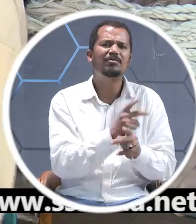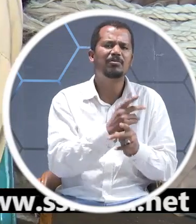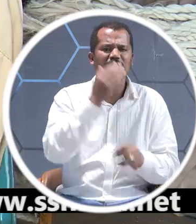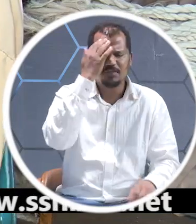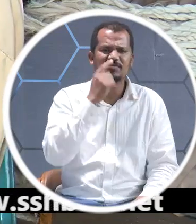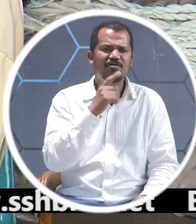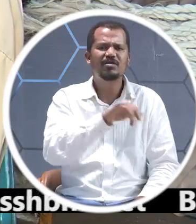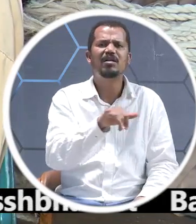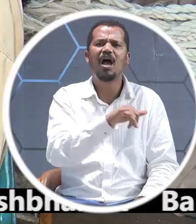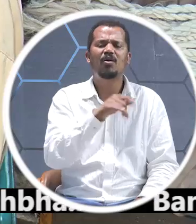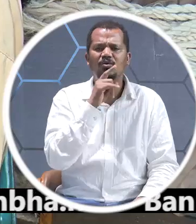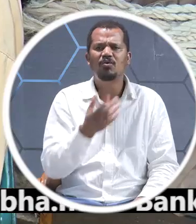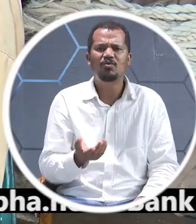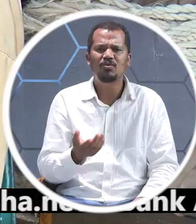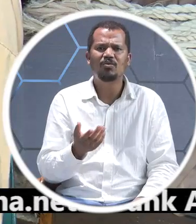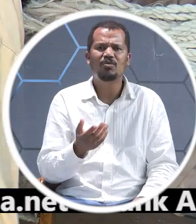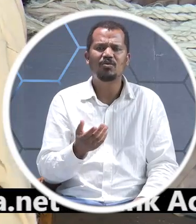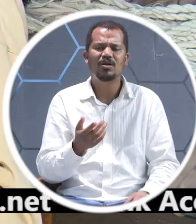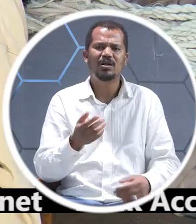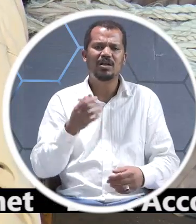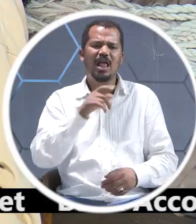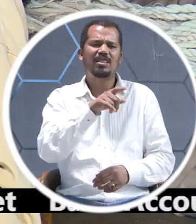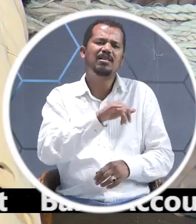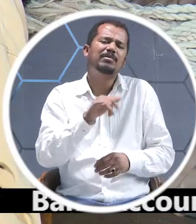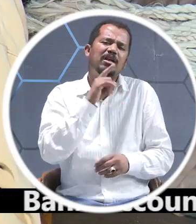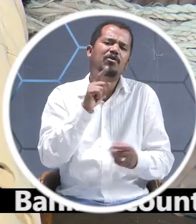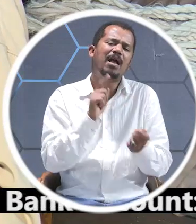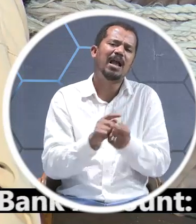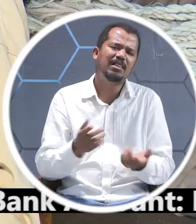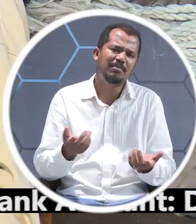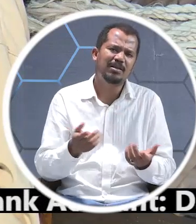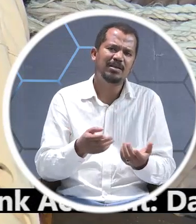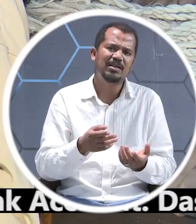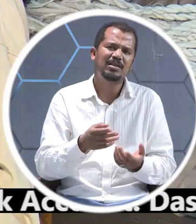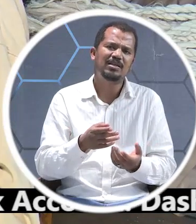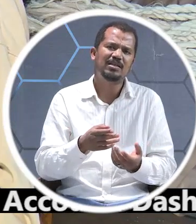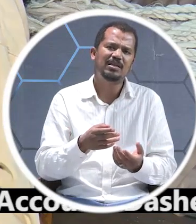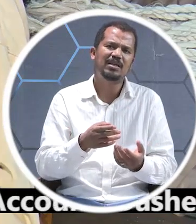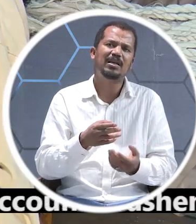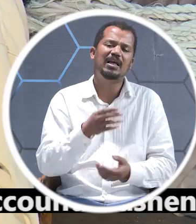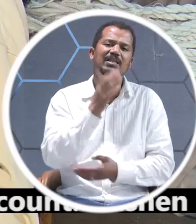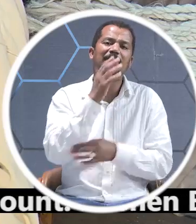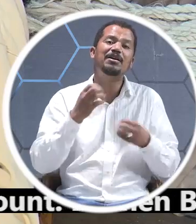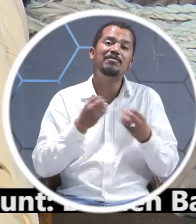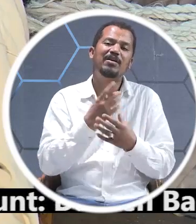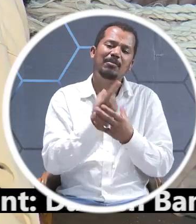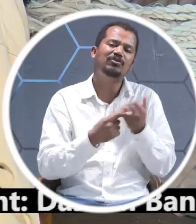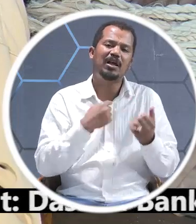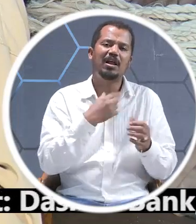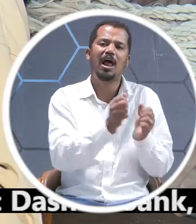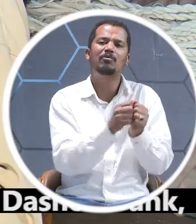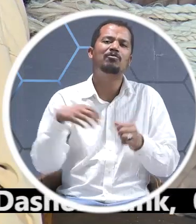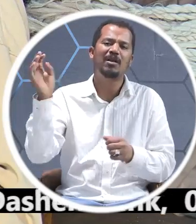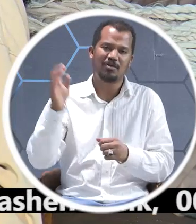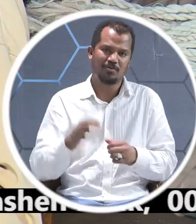من نرى إن ده تكون يامن ده يانتن الدنيا جات من الدنيا من إخبار يفرق كمان يعني زوين ميجو